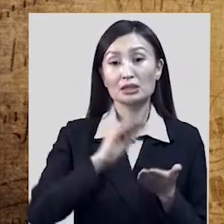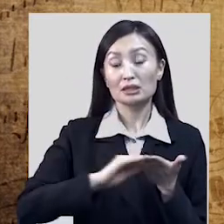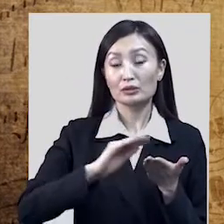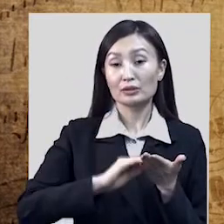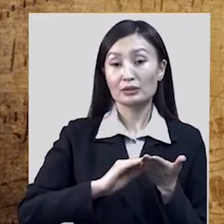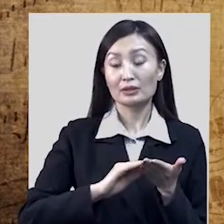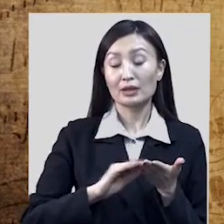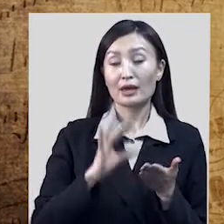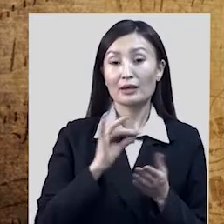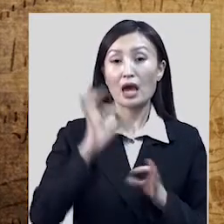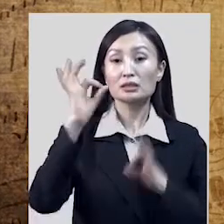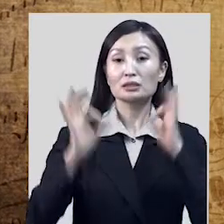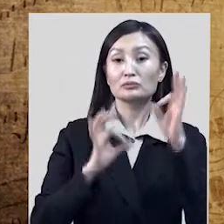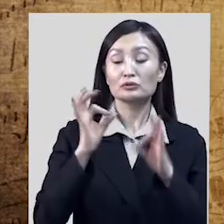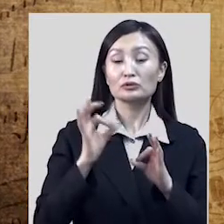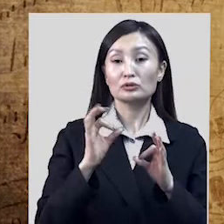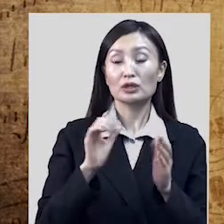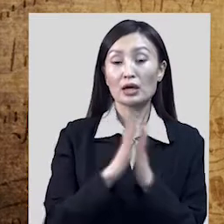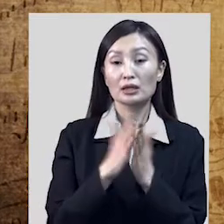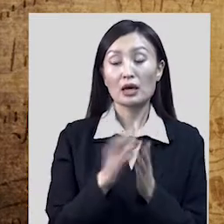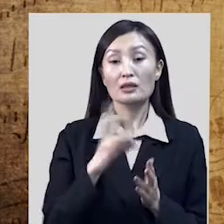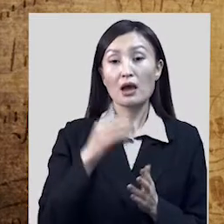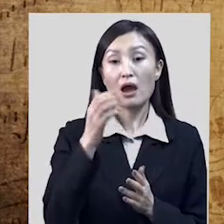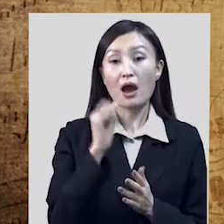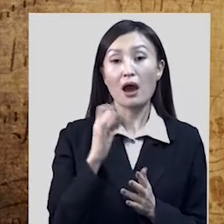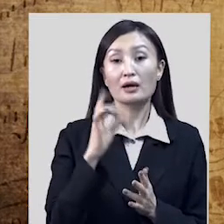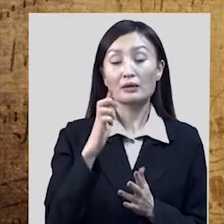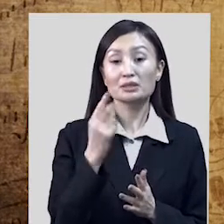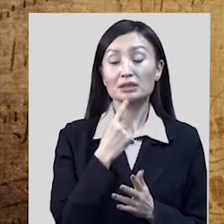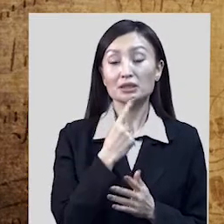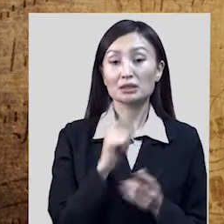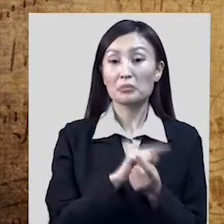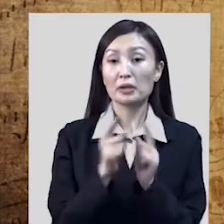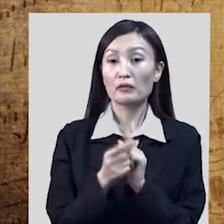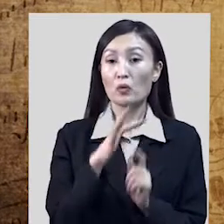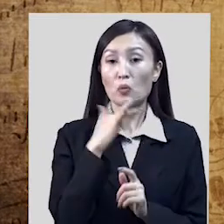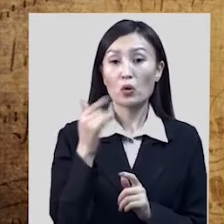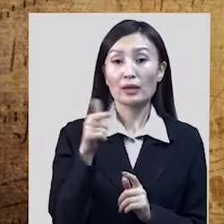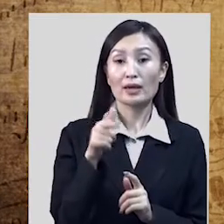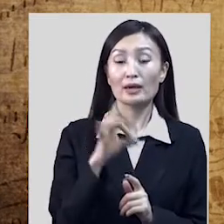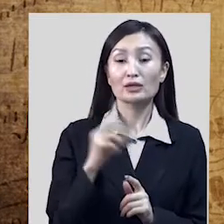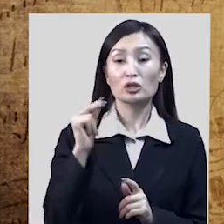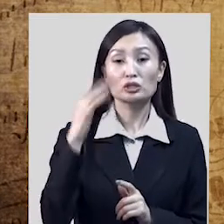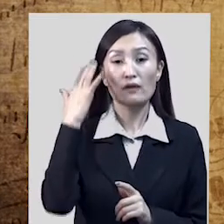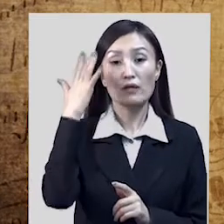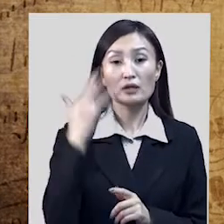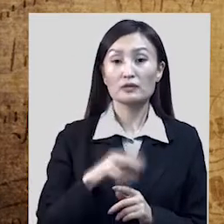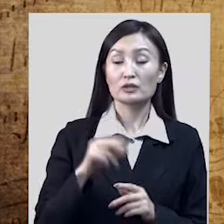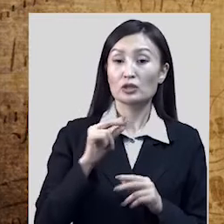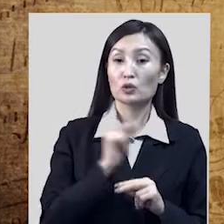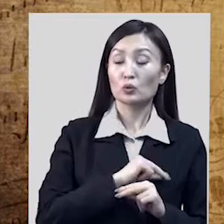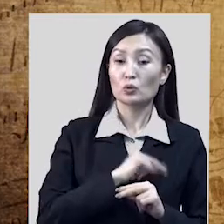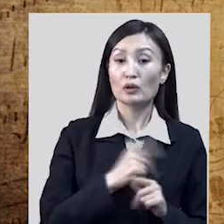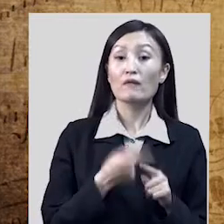и астрономическая обсерватория здесь на арабский язык были переведены многие греческие философские и научные труды